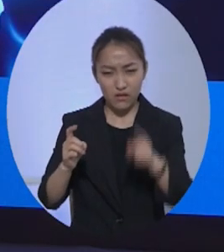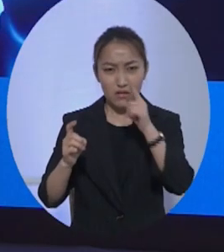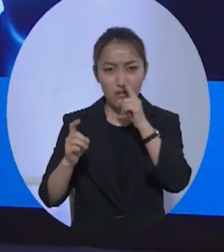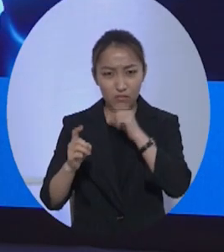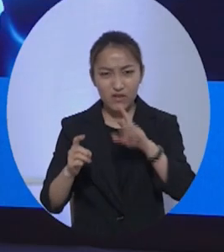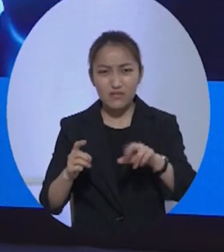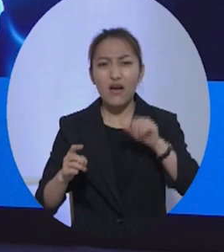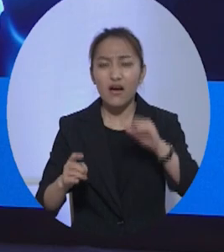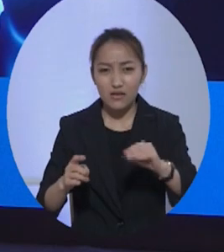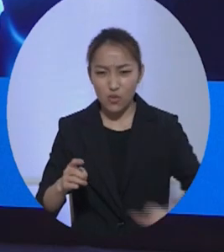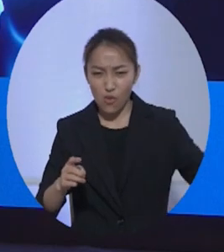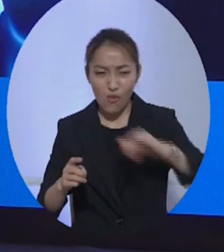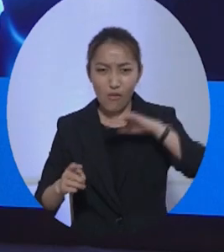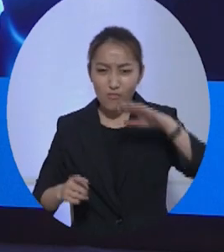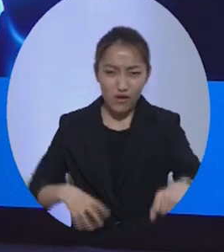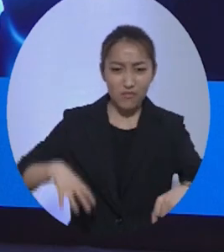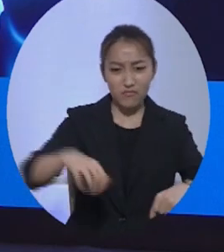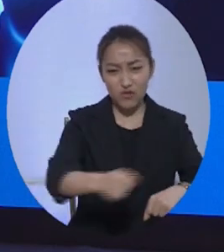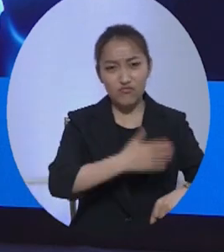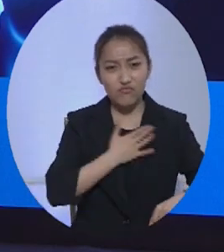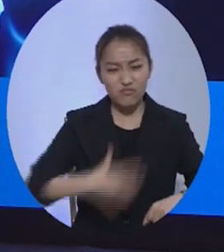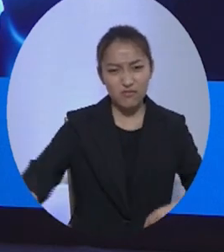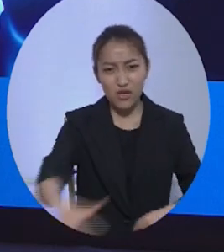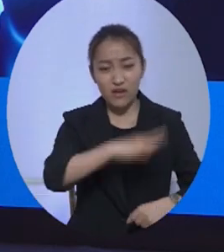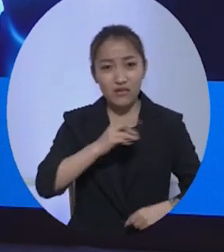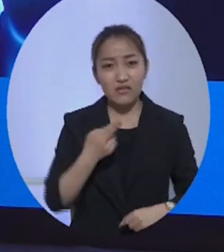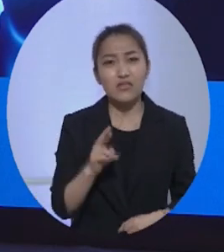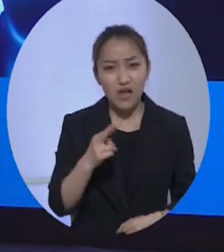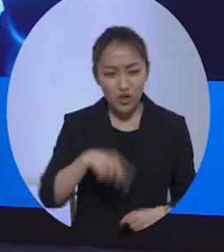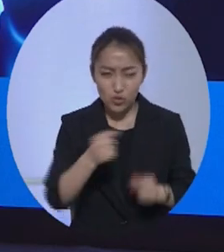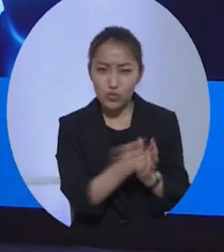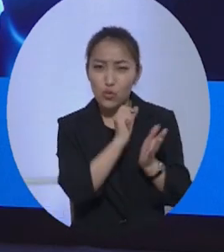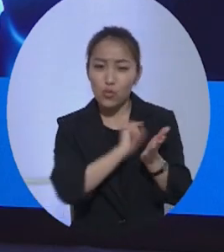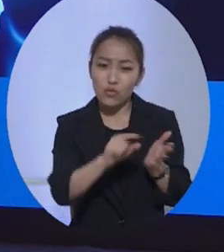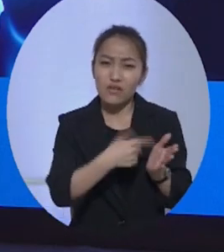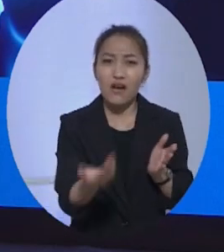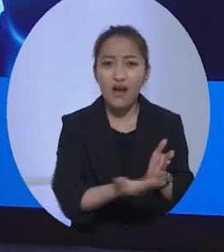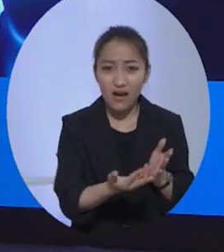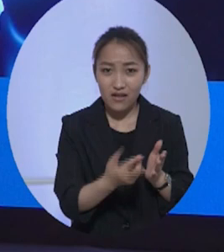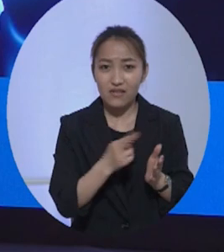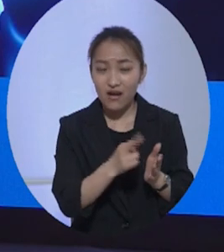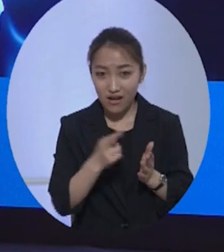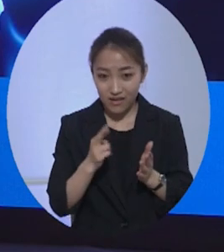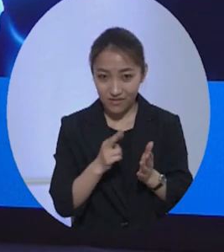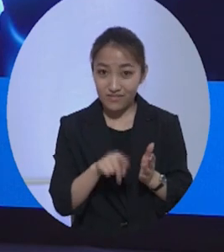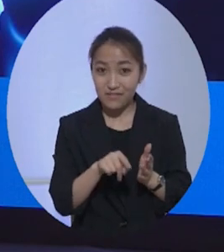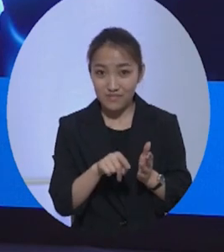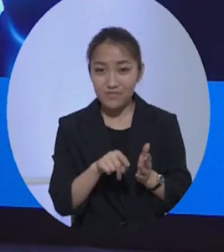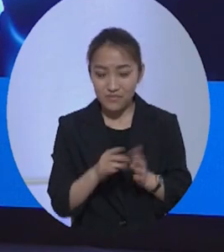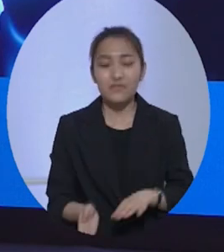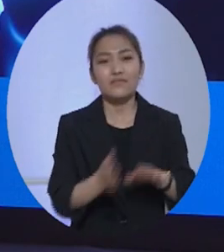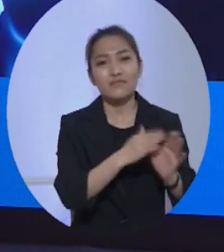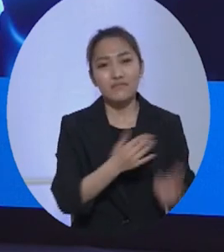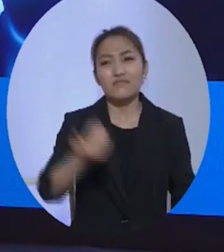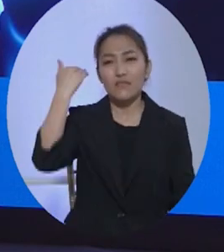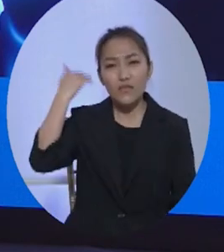эзэлж явсан юм бэ? Өвөг дээдсийн маань үнд зүйл юу байсан юм бэ гэсэн ийм асуудал гарах нь шүү дээ. Тэгвэл өвөг дээдс маань